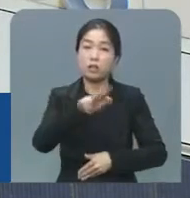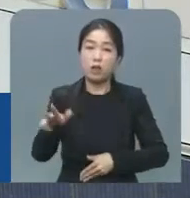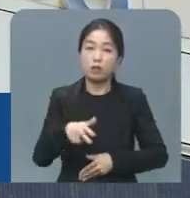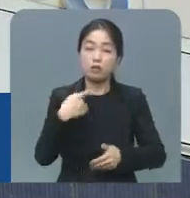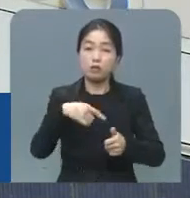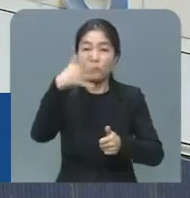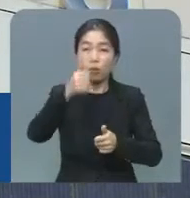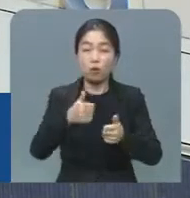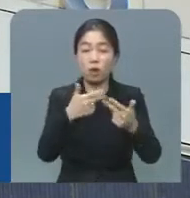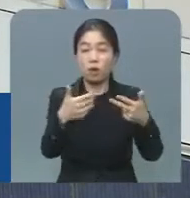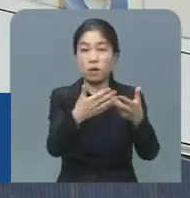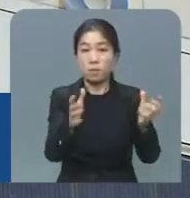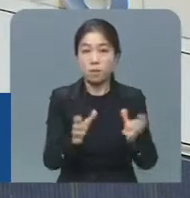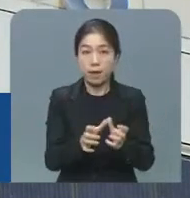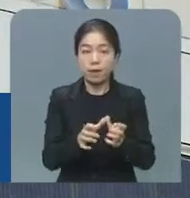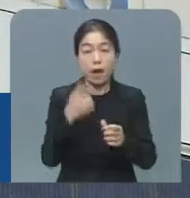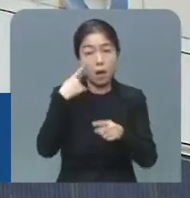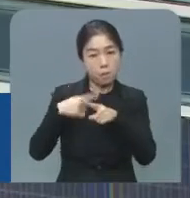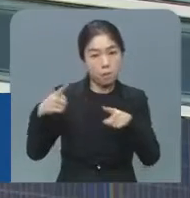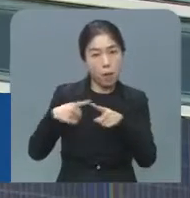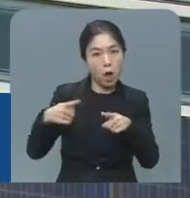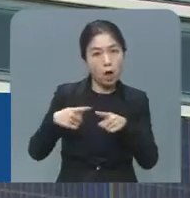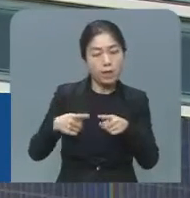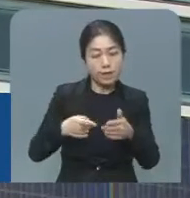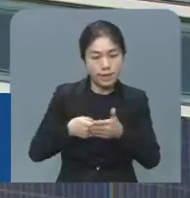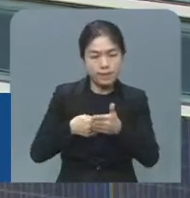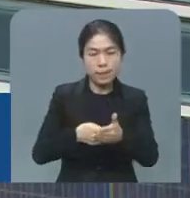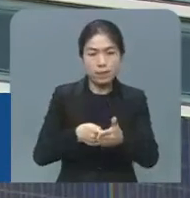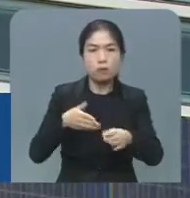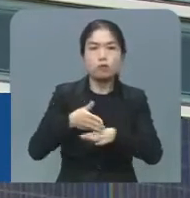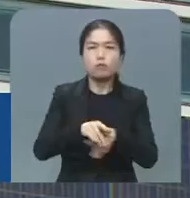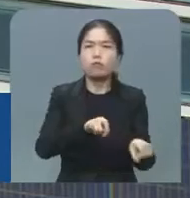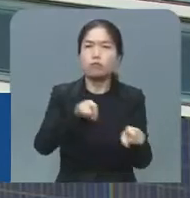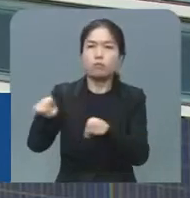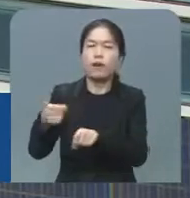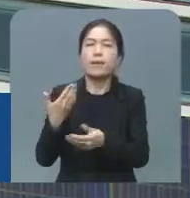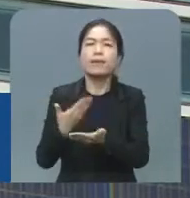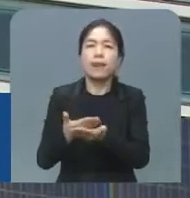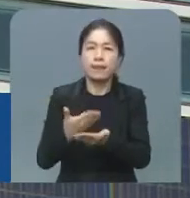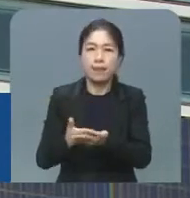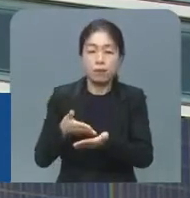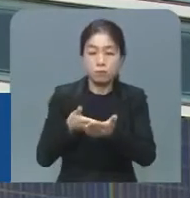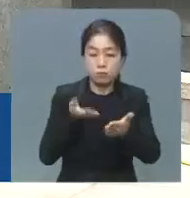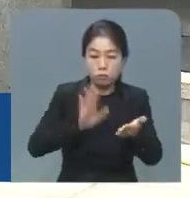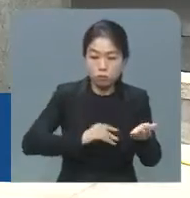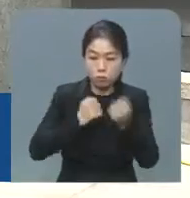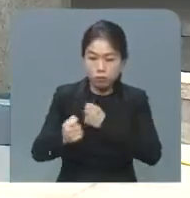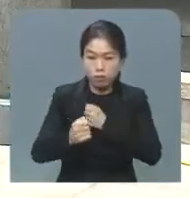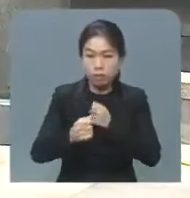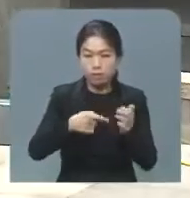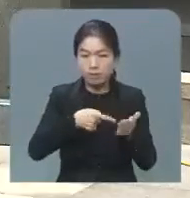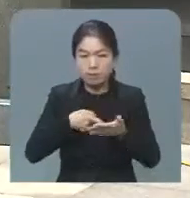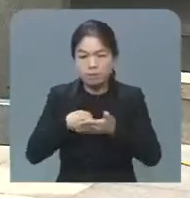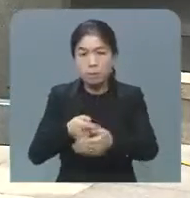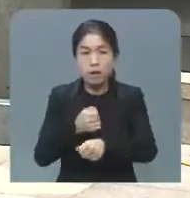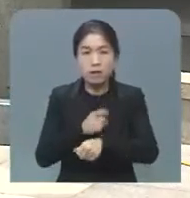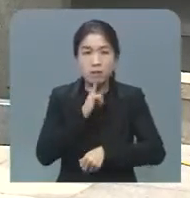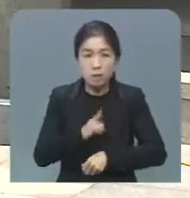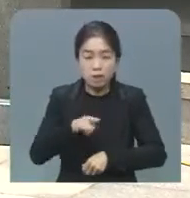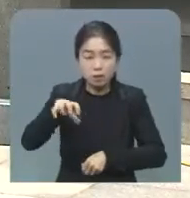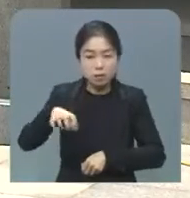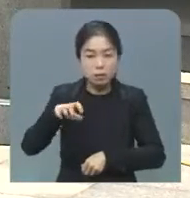교원 능력 평가 시행을 늦춰 달라는 입장문을 밝혔는데 도 강행 방침을 정한 것은 현장의 목소리를 간과한 것이라고